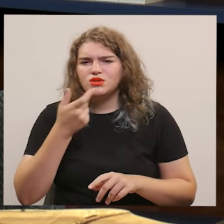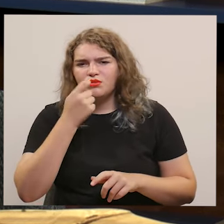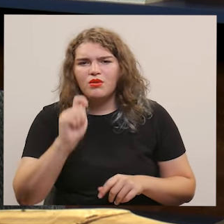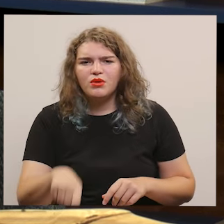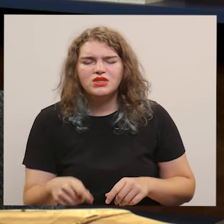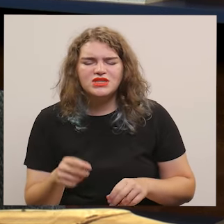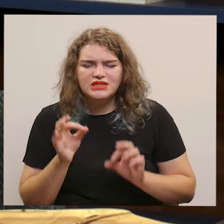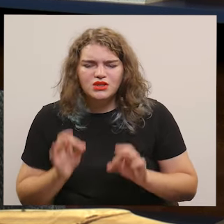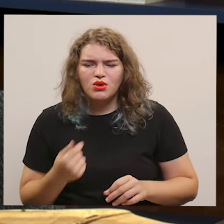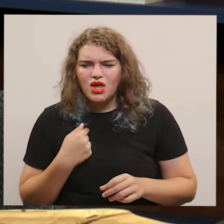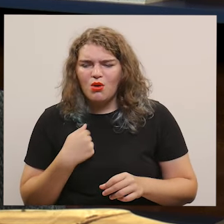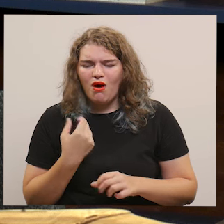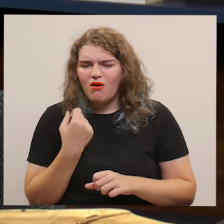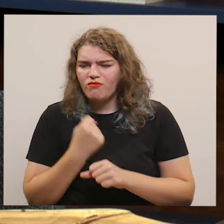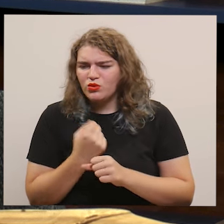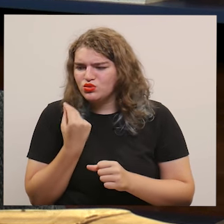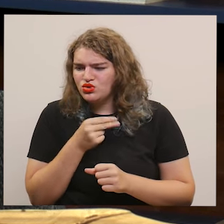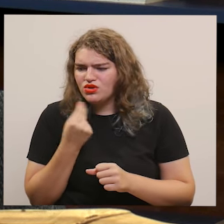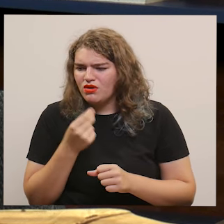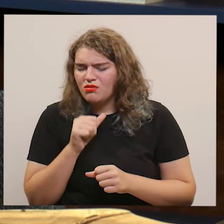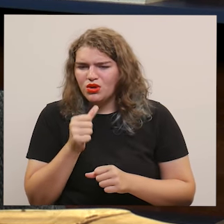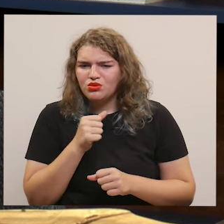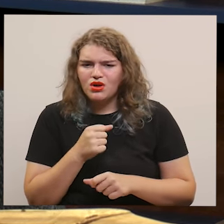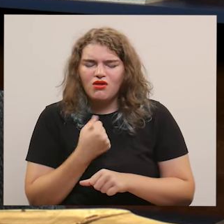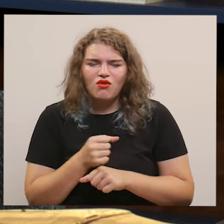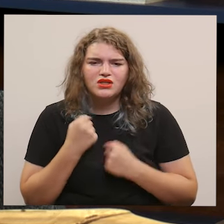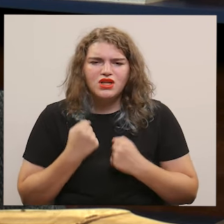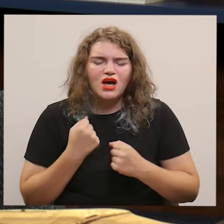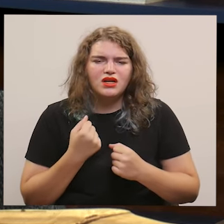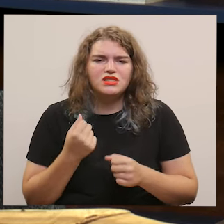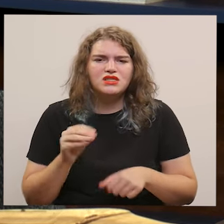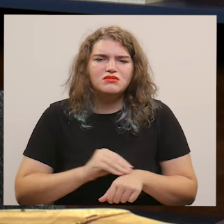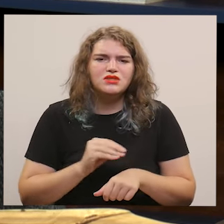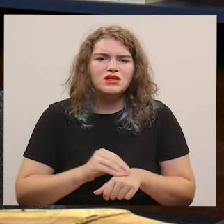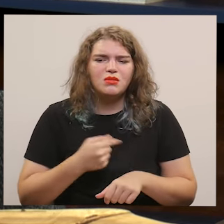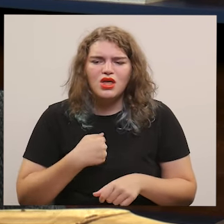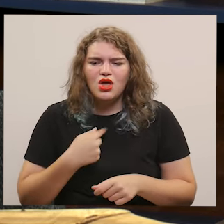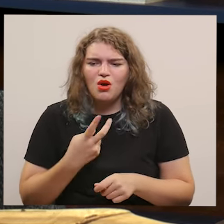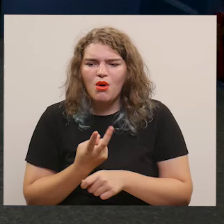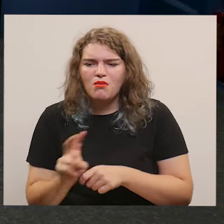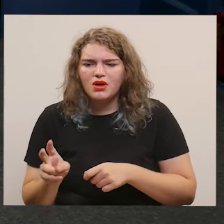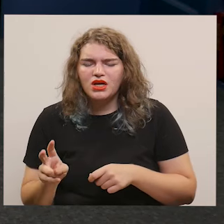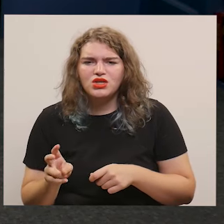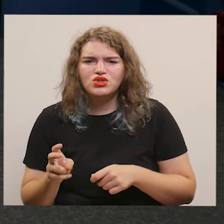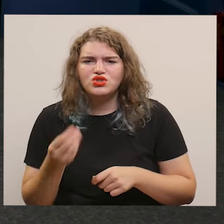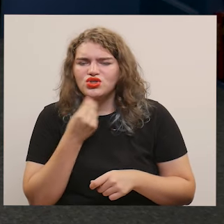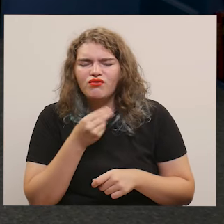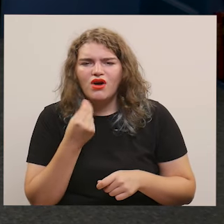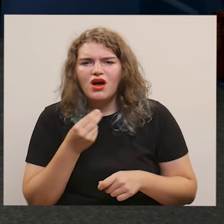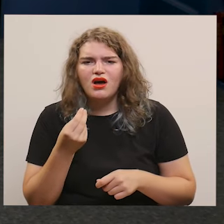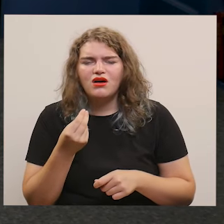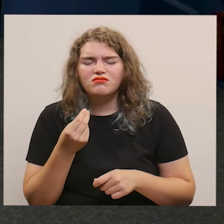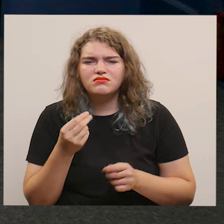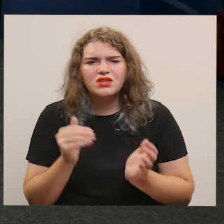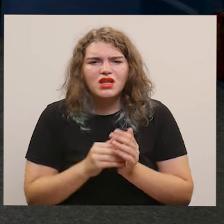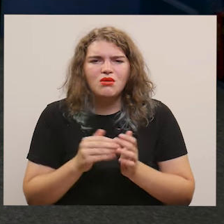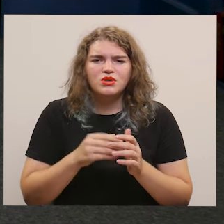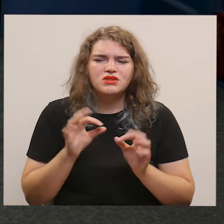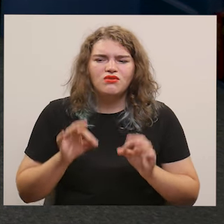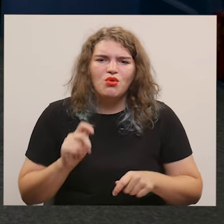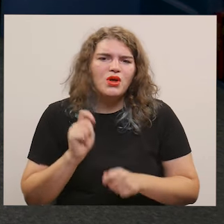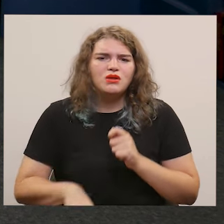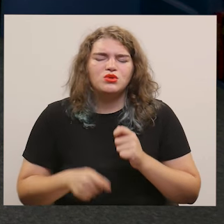făcut eu sigur ceva. Asta mă durea foarte tare pentru că simțeam că mă pedepsește Dumnezeu că am făcut ceva, nu înțelegeam